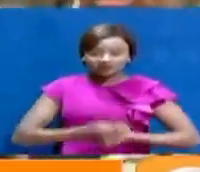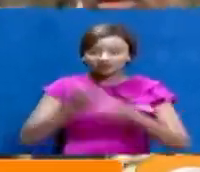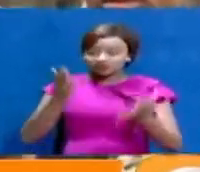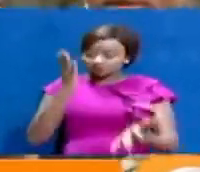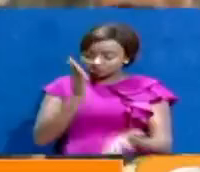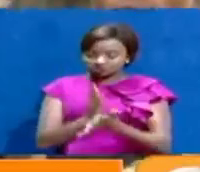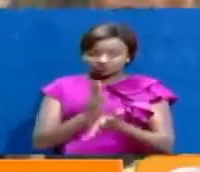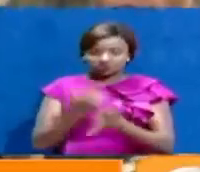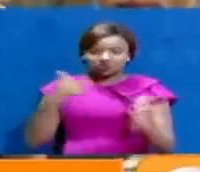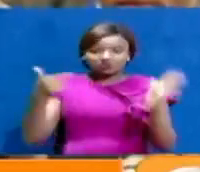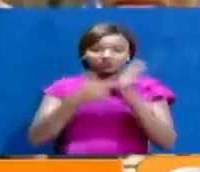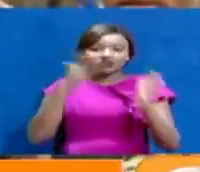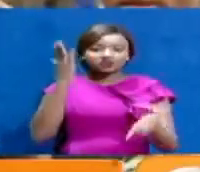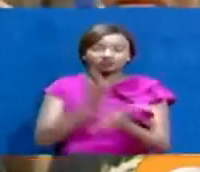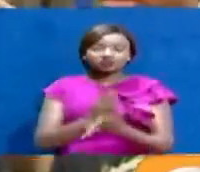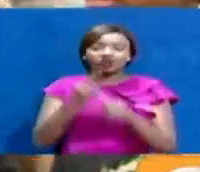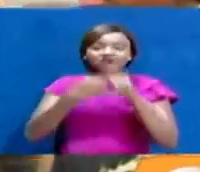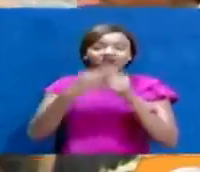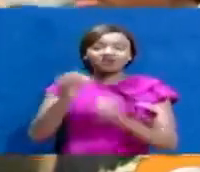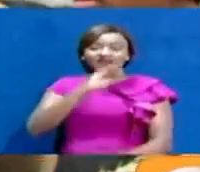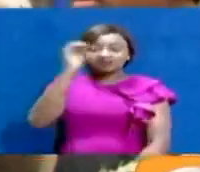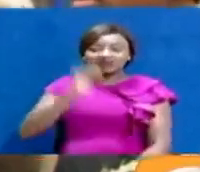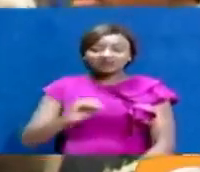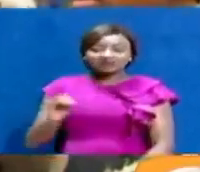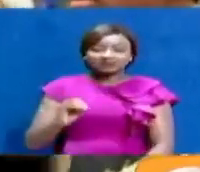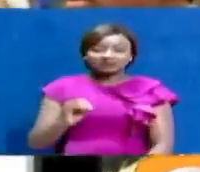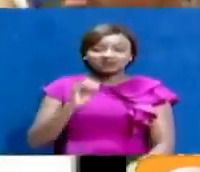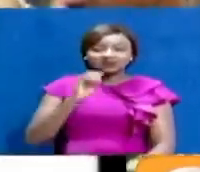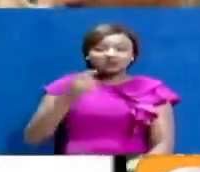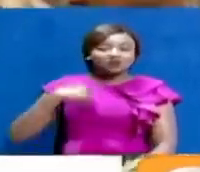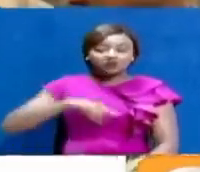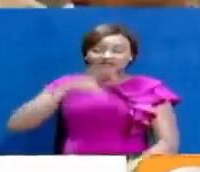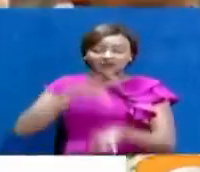ukweli. 80% of the musicians ulikuwa unatumia